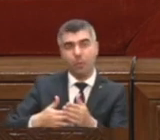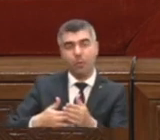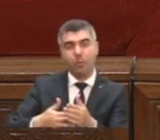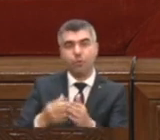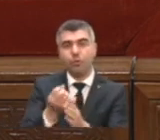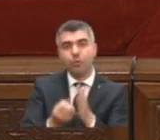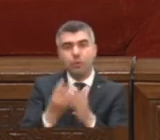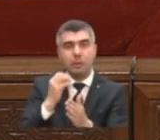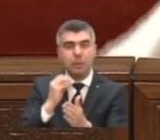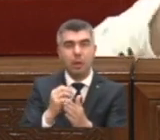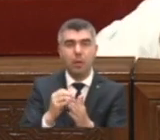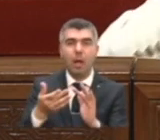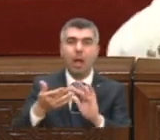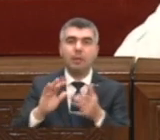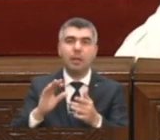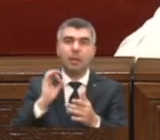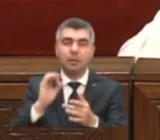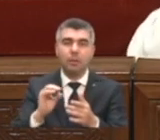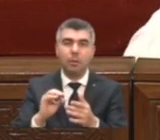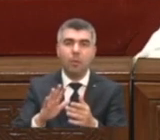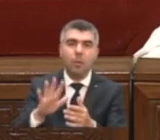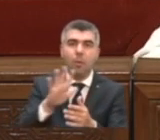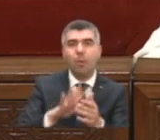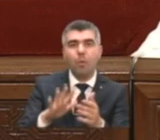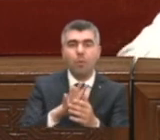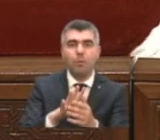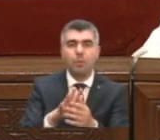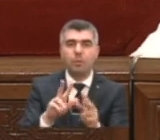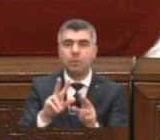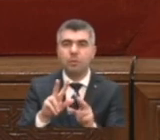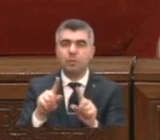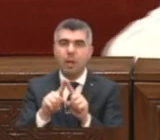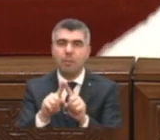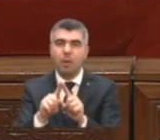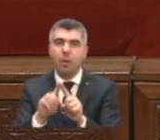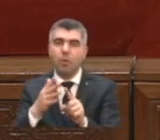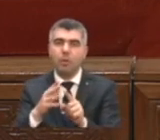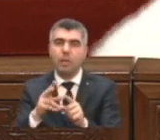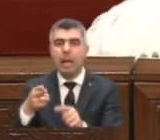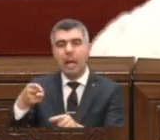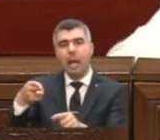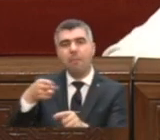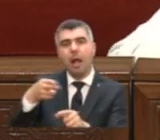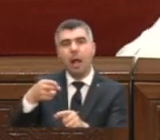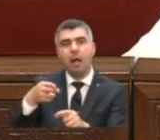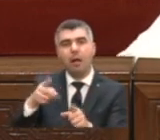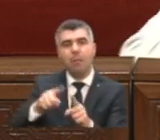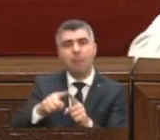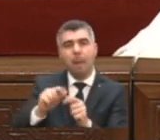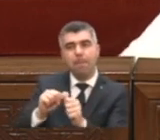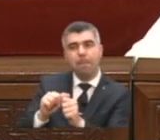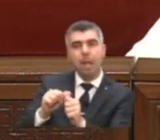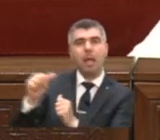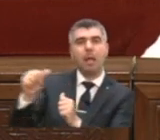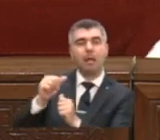الوسائل التكنولوجيا، تنستعملوا لي درون بوغ فيجي لي تيريتوار. هاد لي درون هما اللي تيسمحوا لنا اليوم نديروا واحد المواكبه